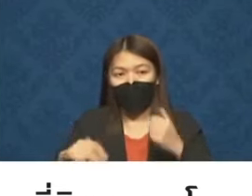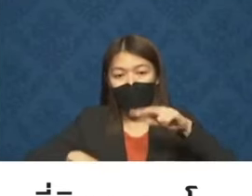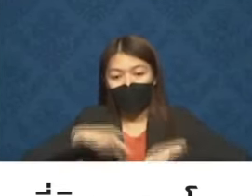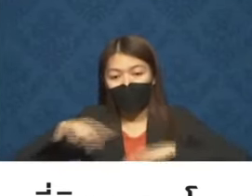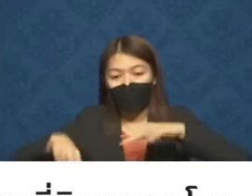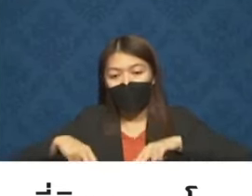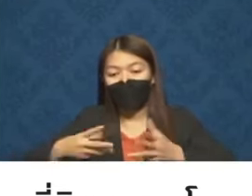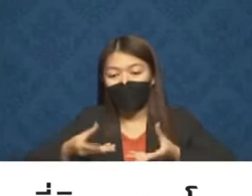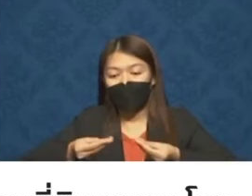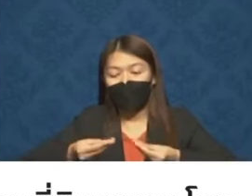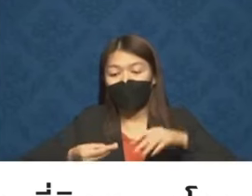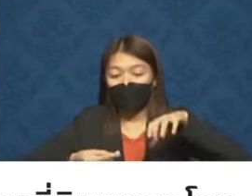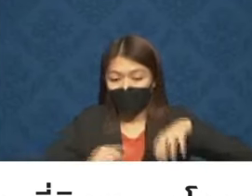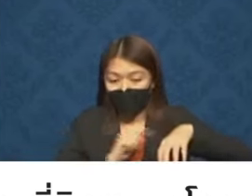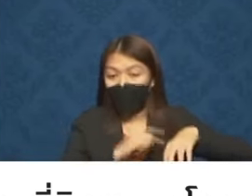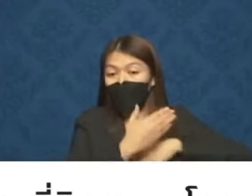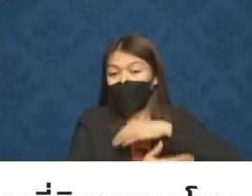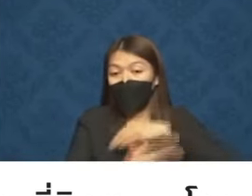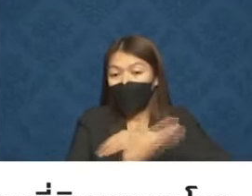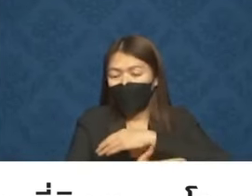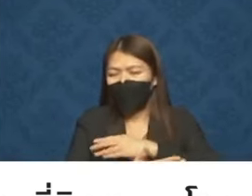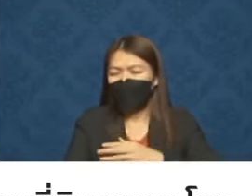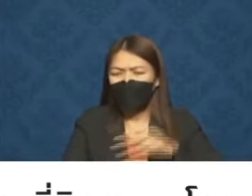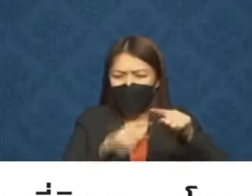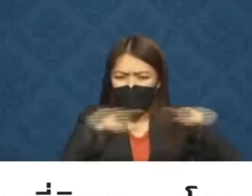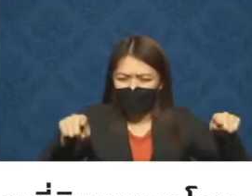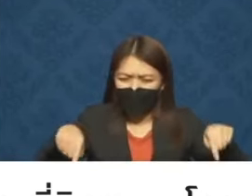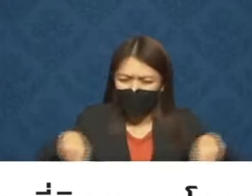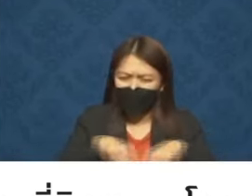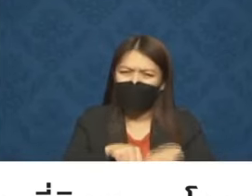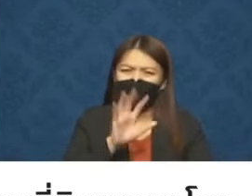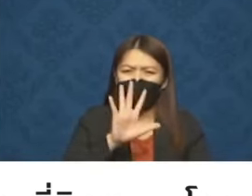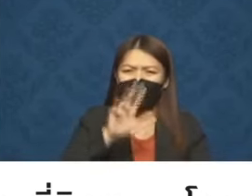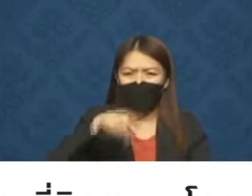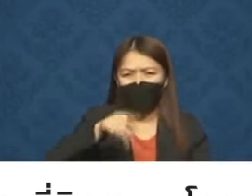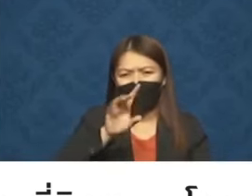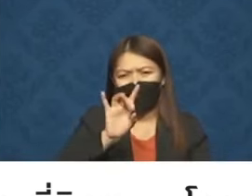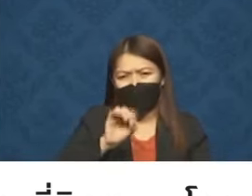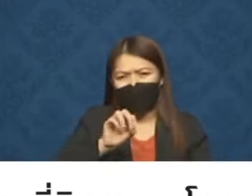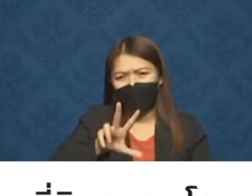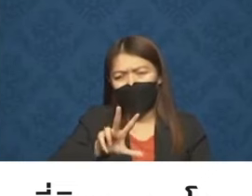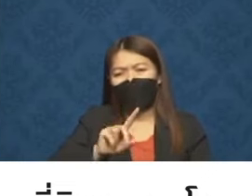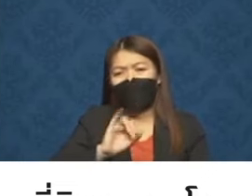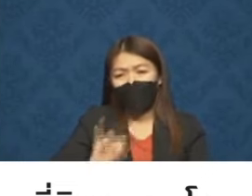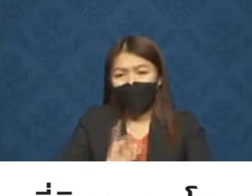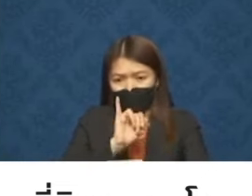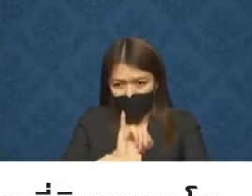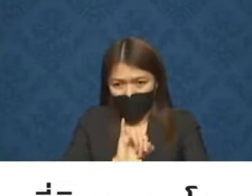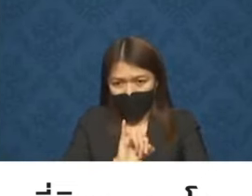การตรวจสอบที่ดินของการรถไฟเนื้อที่เนี่ยประมาณ 5,083 ไร่นะครับแล้ว